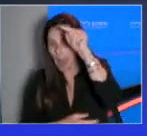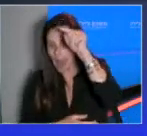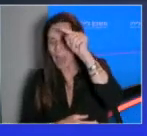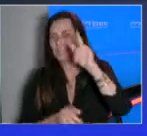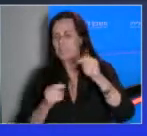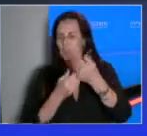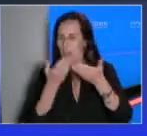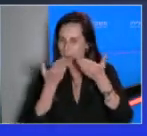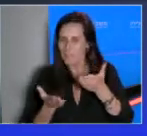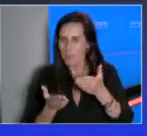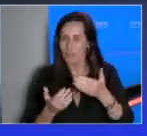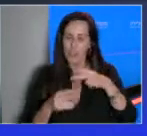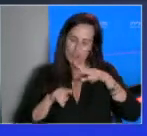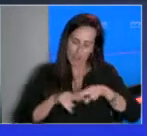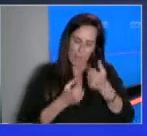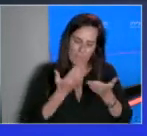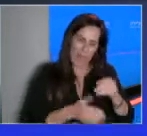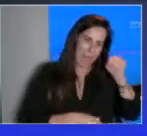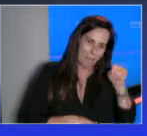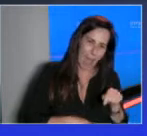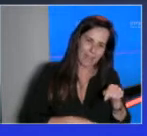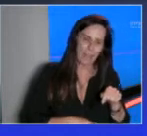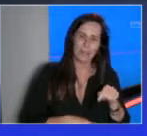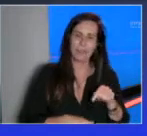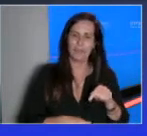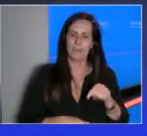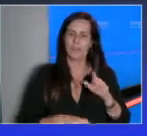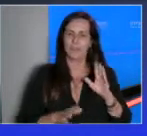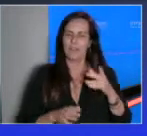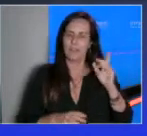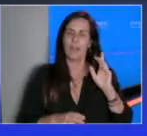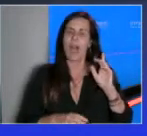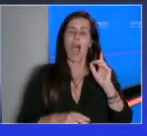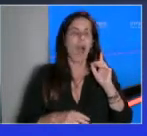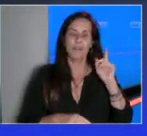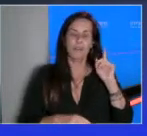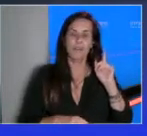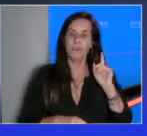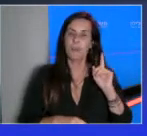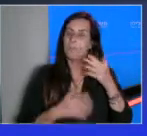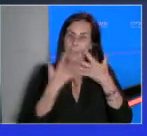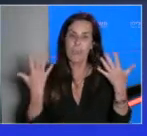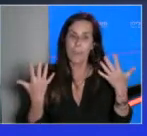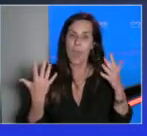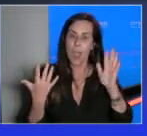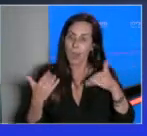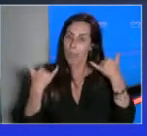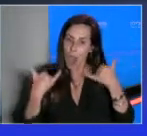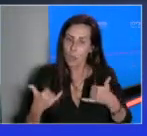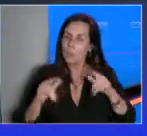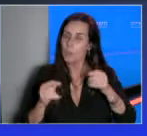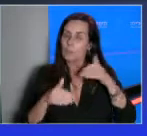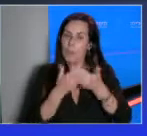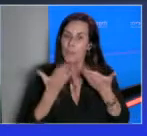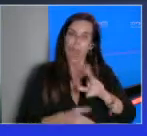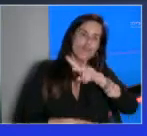את זאת למעלה אם אני לא טועה, אני, זאת למטה נפתחת, זה שפה ירושלמית, אני לא מבין בזה הרבה. מסתבר שהיום